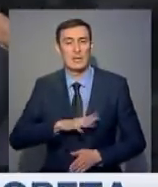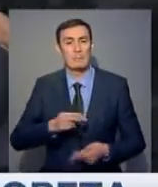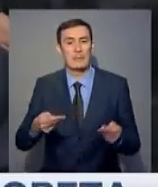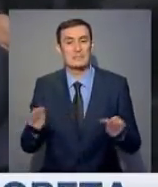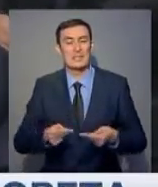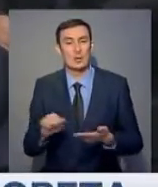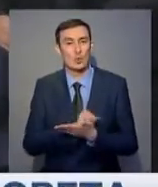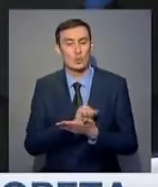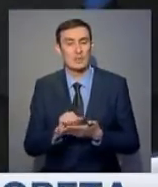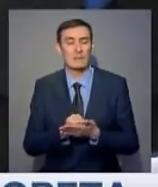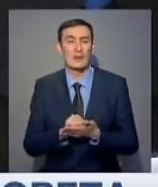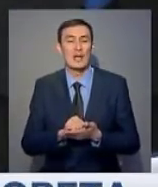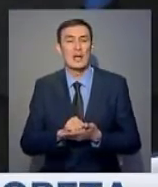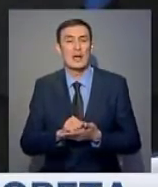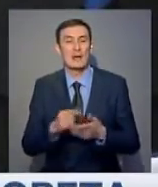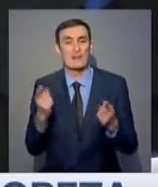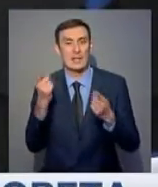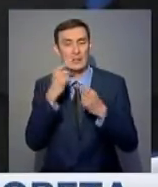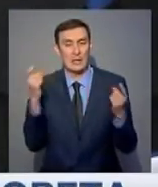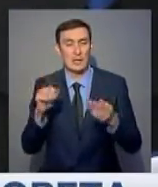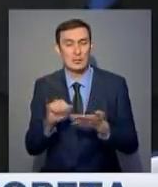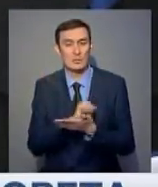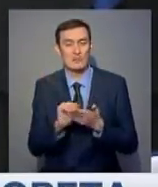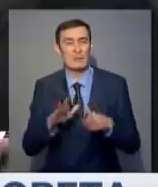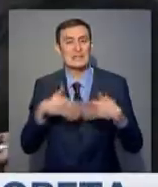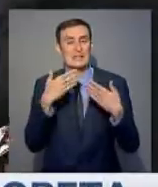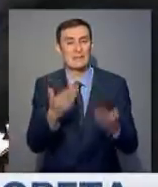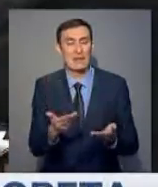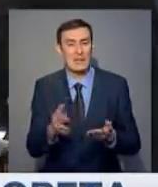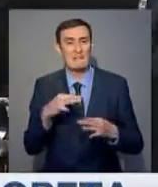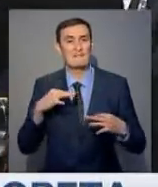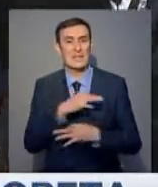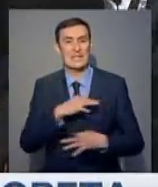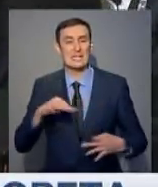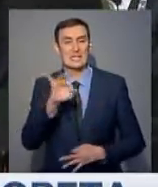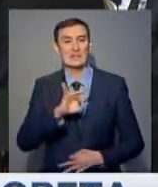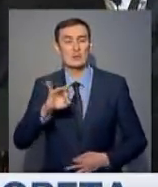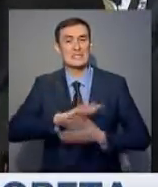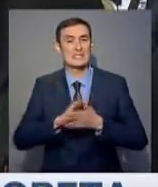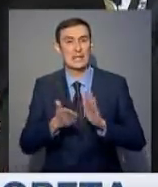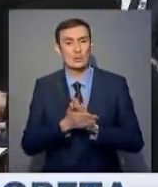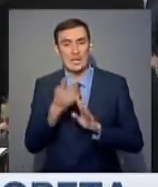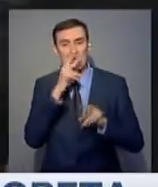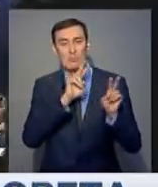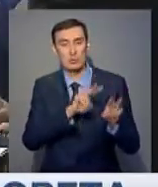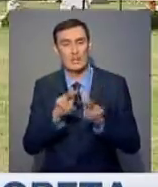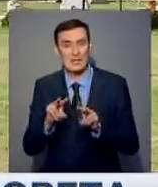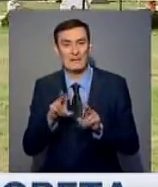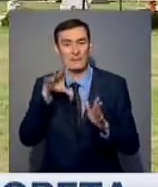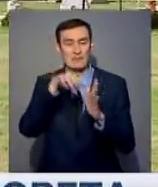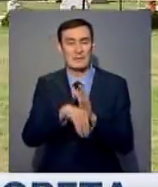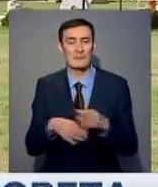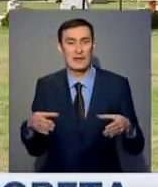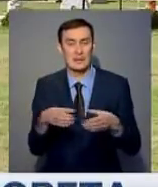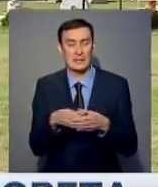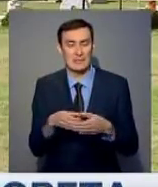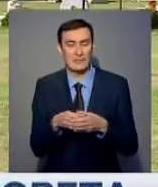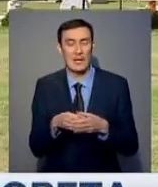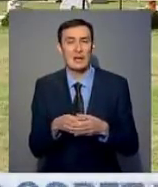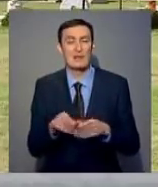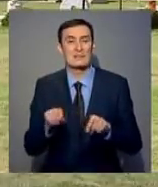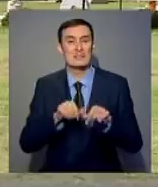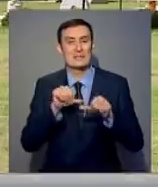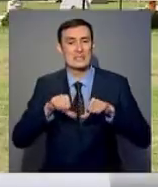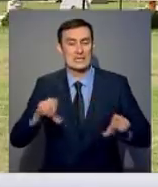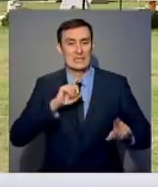документов челпан а тинской декларации решения о предоставлении венгерской республики статуса наблюдателя в с с т г заседание тюркского